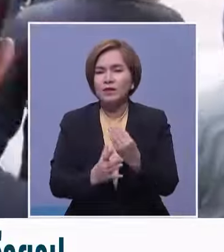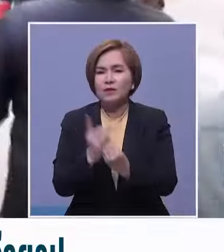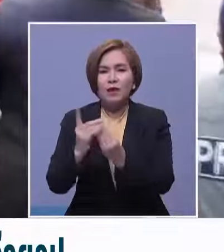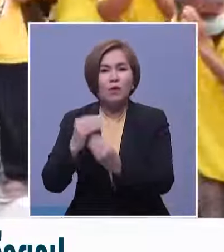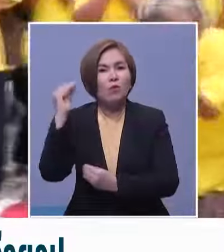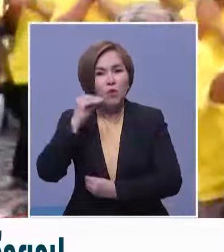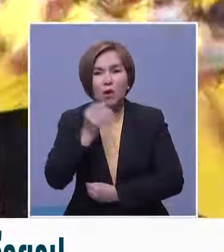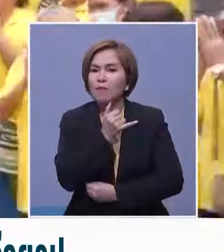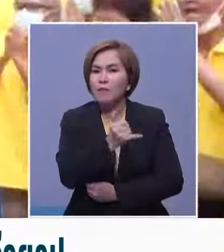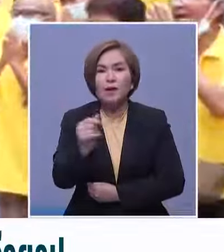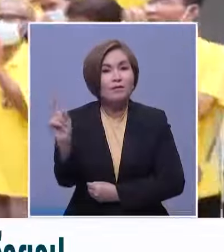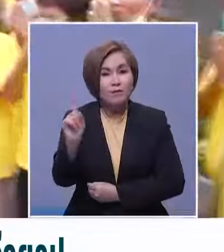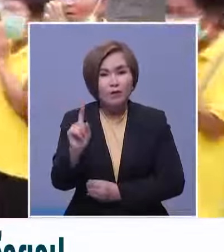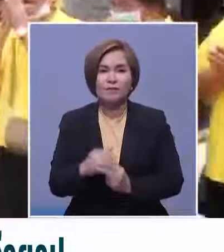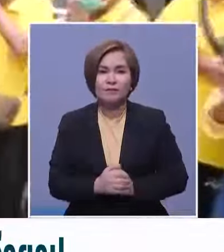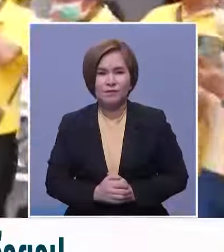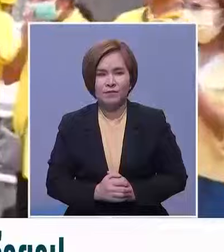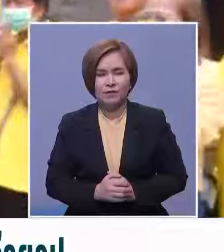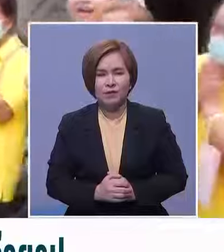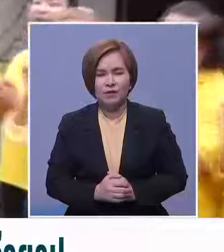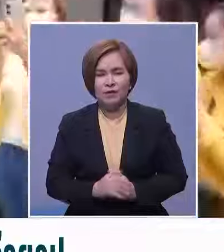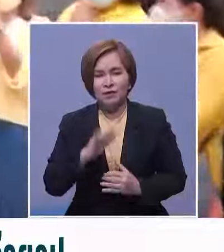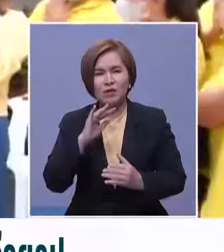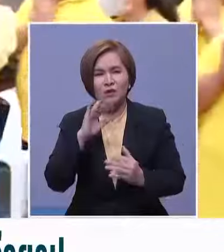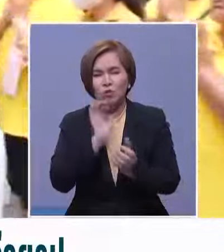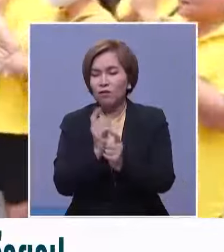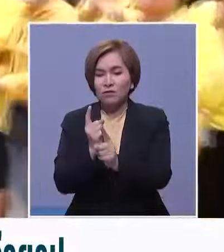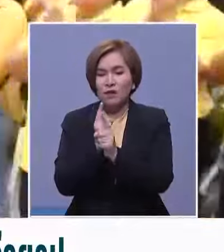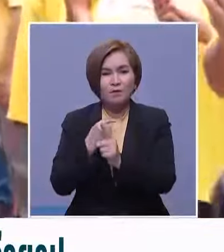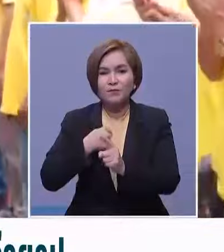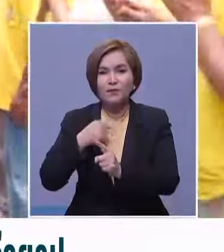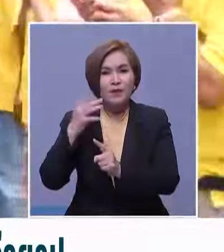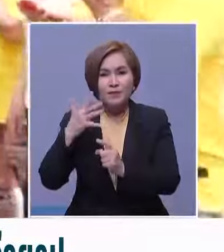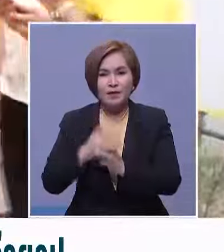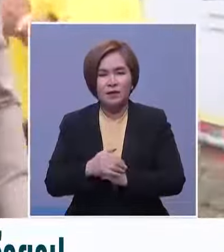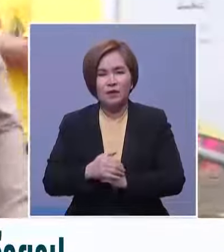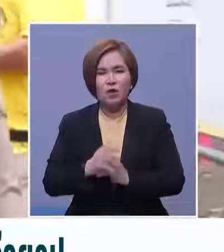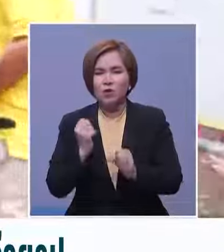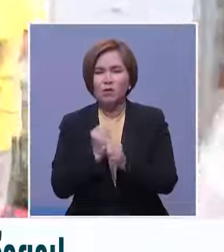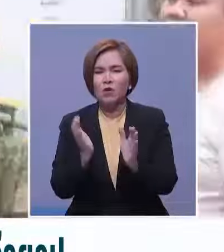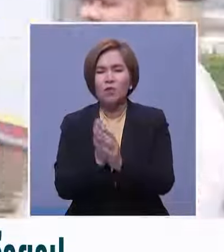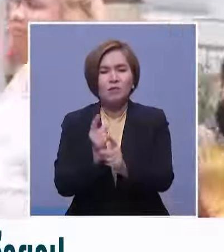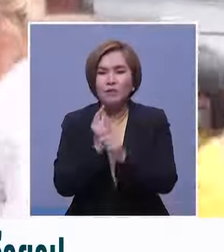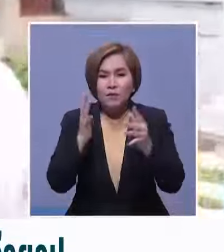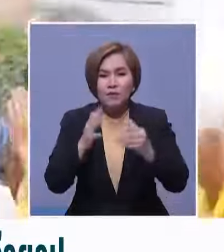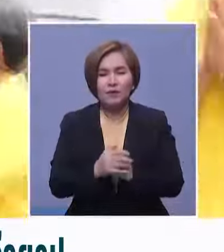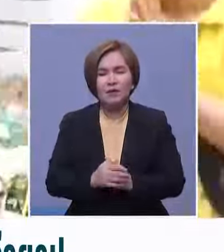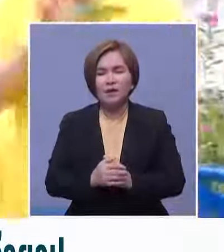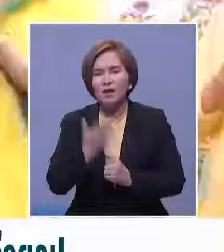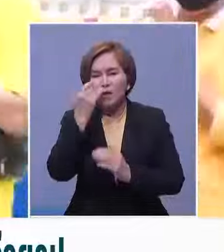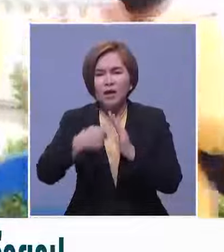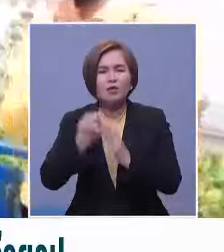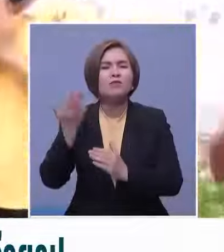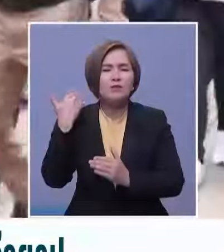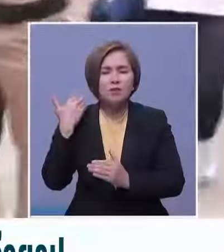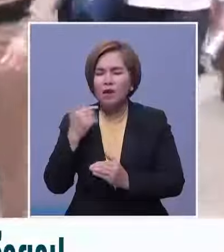ะครับไปที่ไหนที่ไหนนะครับไม่เคยมีตำรวจติดตามไม่เคยมีลูกน้องติดตามที่ผ่านมาในเรียนตามตรงว่